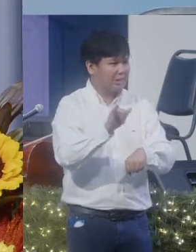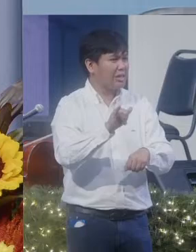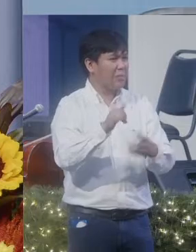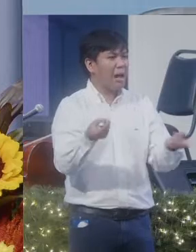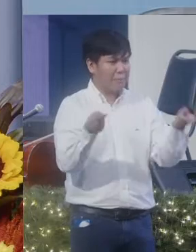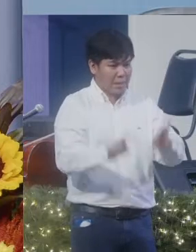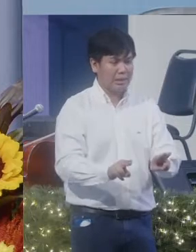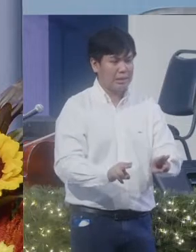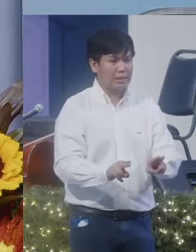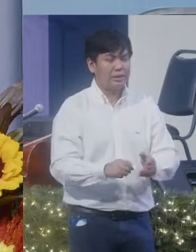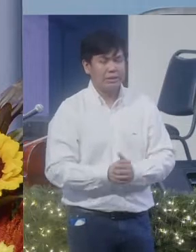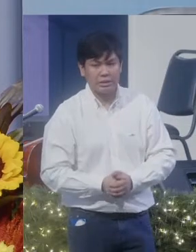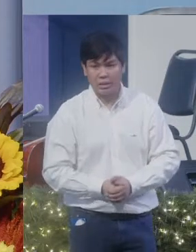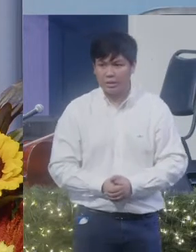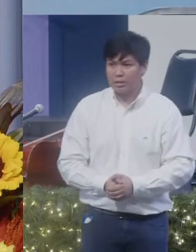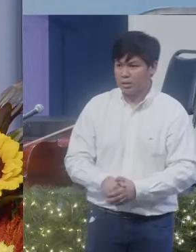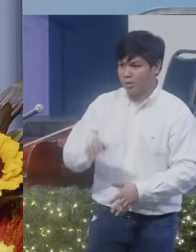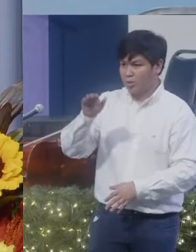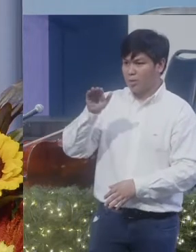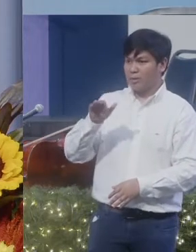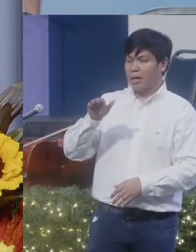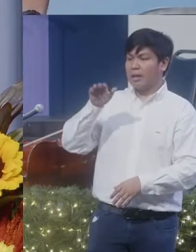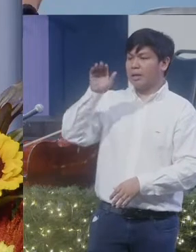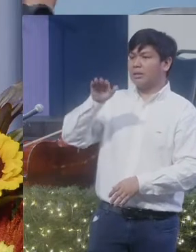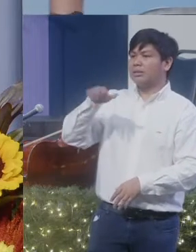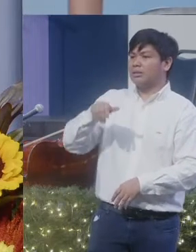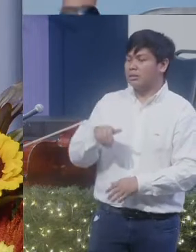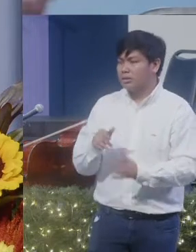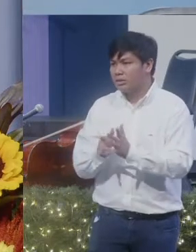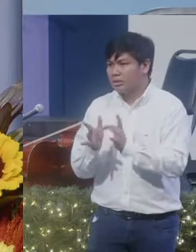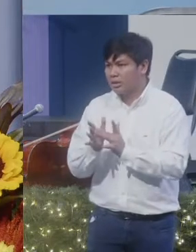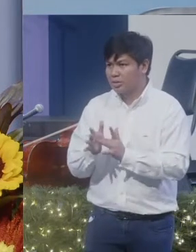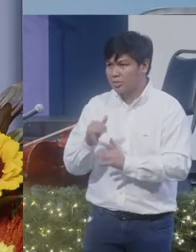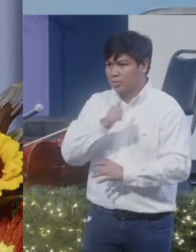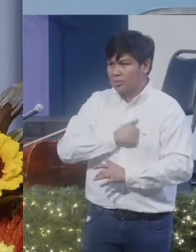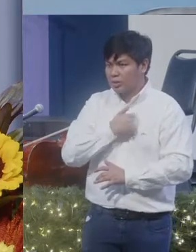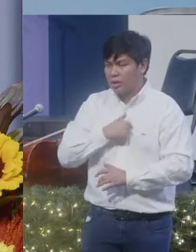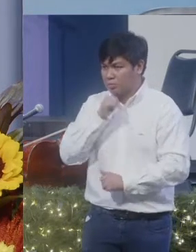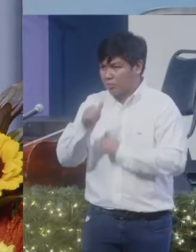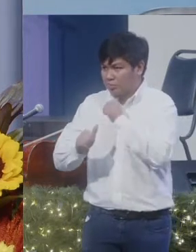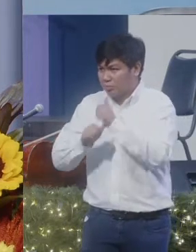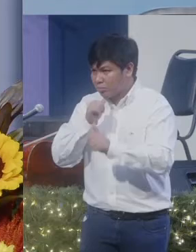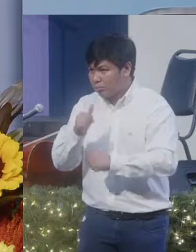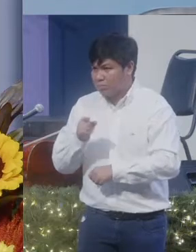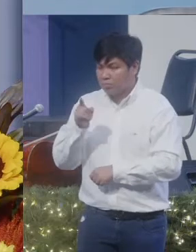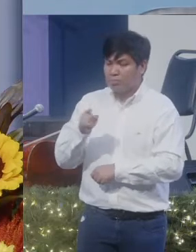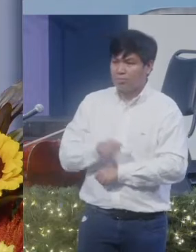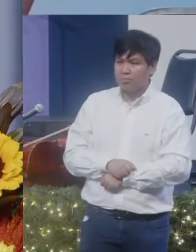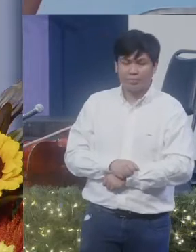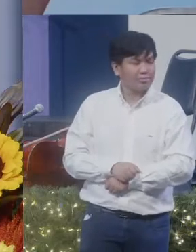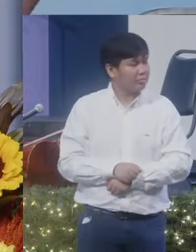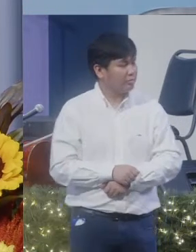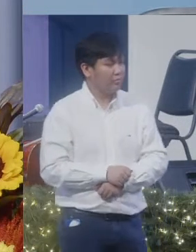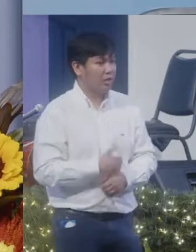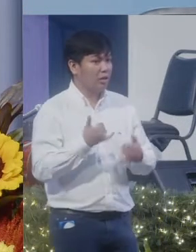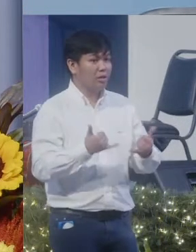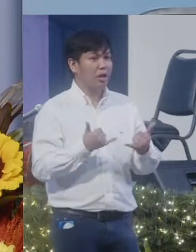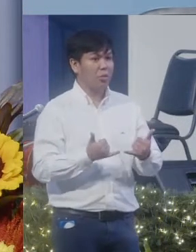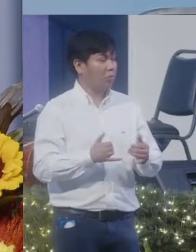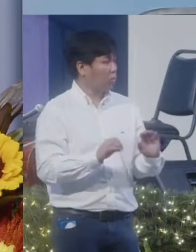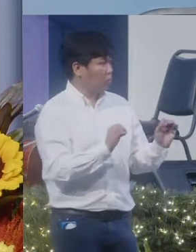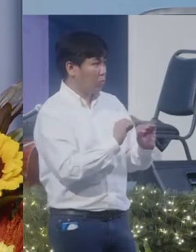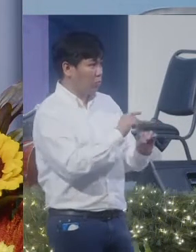ang kanyang ginawa. Ito, yun, mas malabo yun. Sabi niya, okay, wala kayo nahuli, no? Okay.